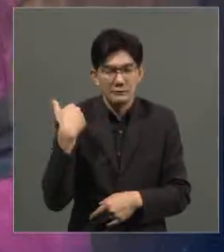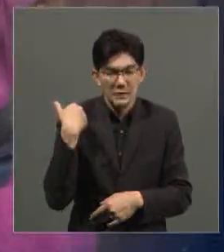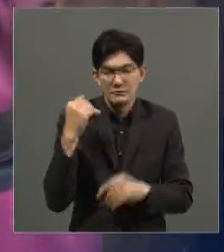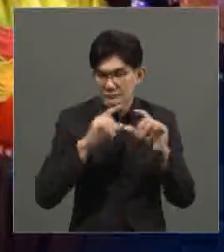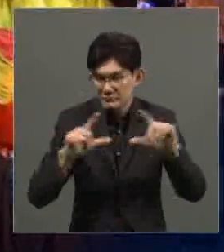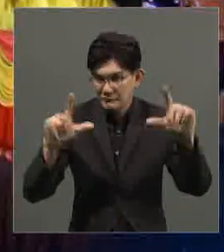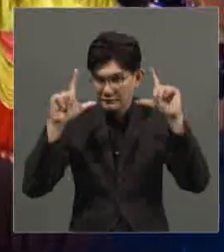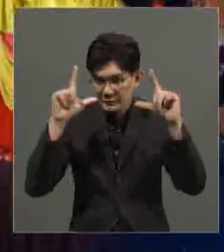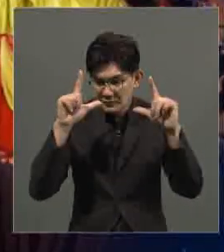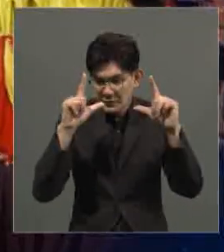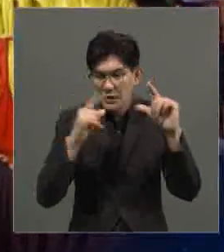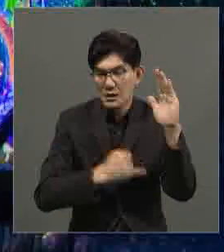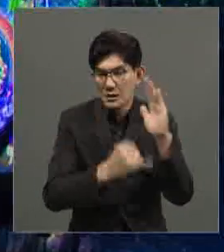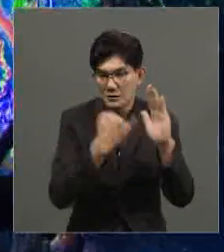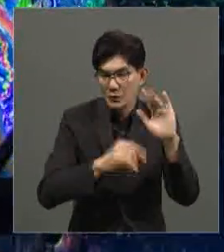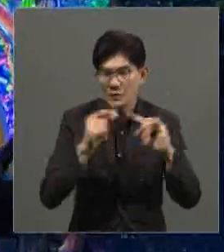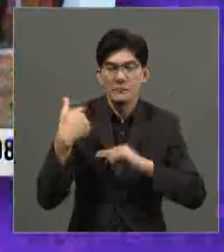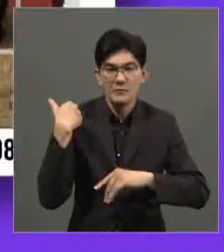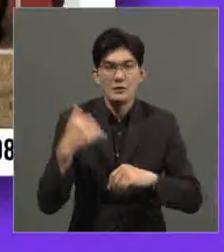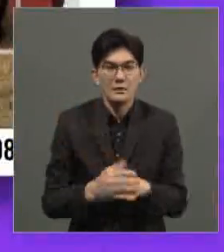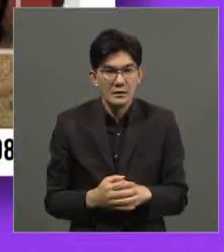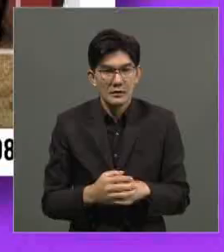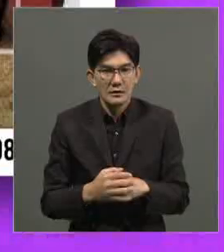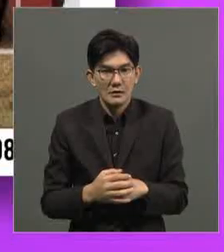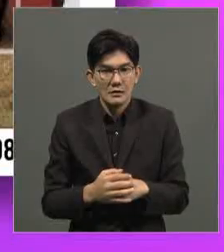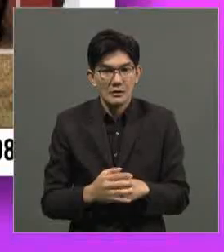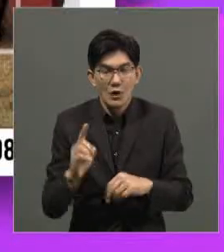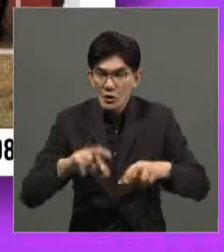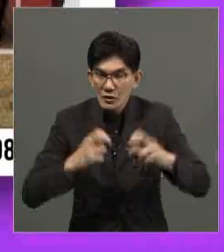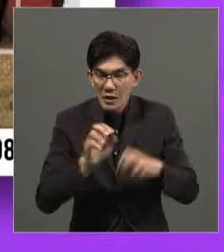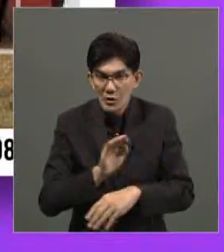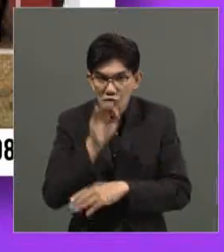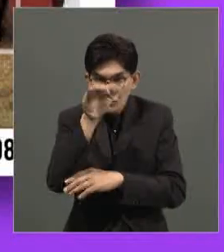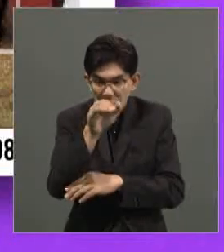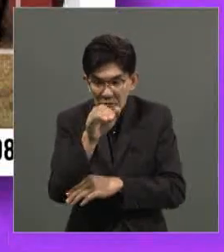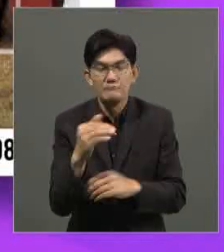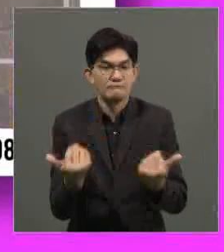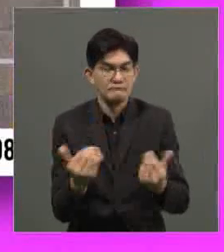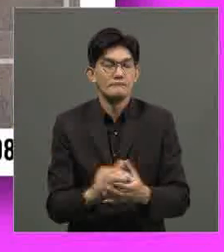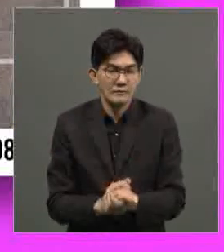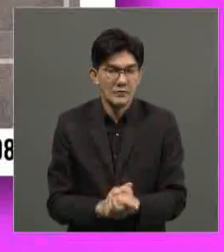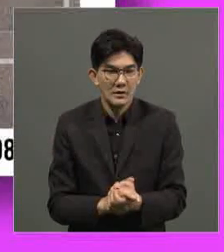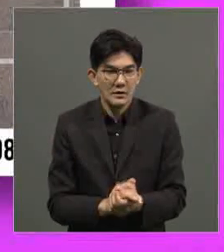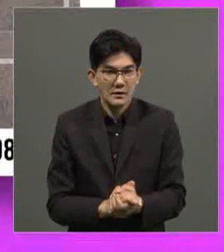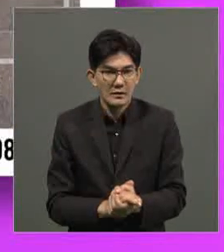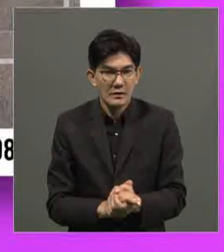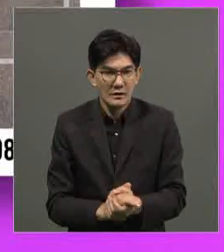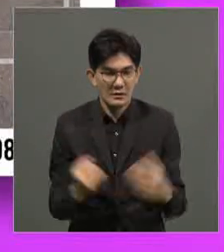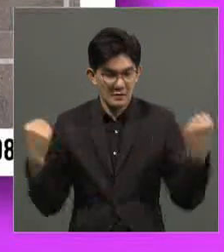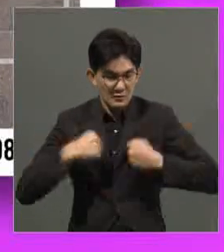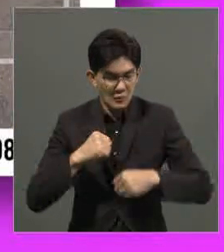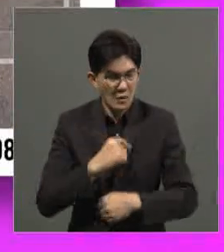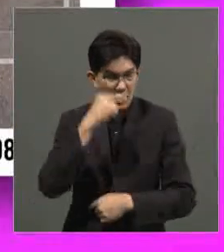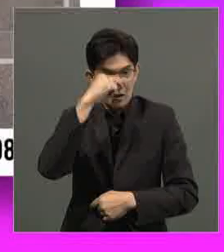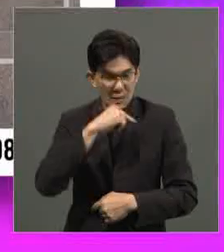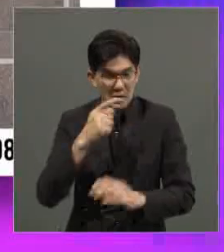ที่โดดเด่นประจำท้องถิ่นพลาดไม่ได้กับมหัศจรรย์งานช้างสุรินทร์จังหวัดสุรินทร์งานใส่ไทยเฟสติวัล